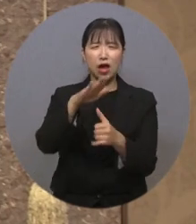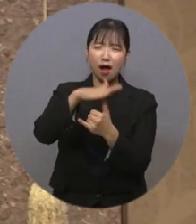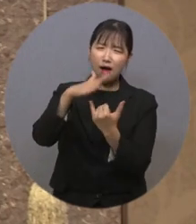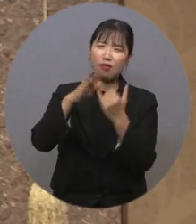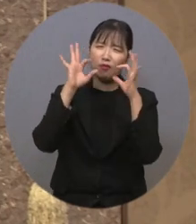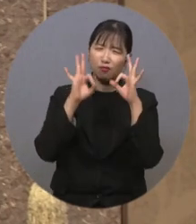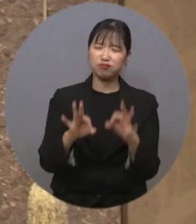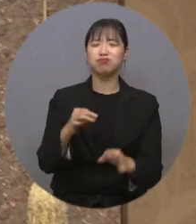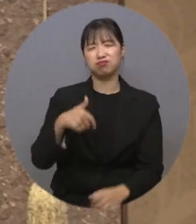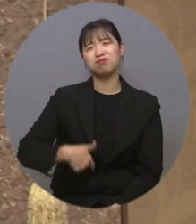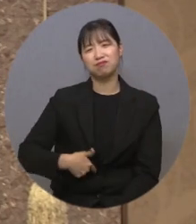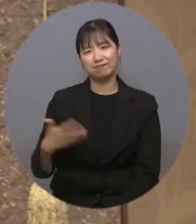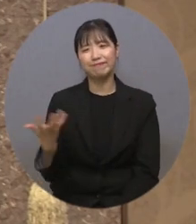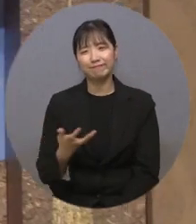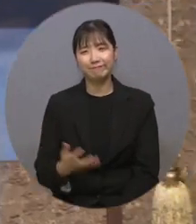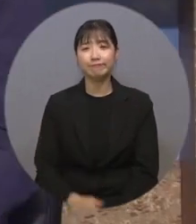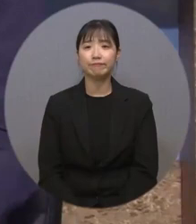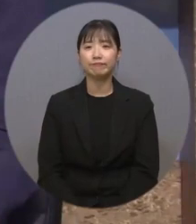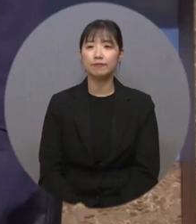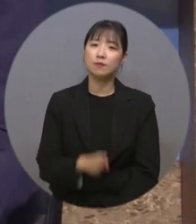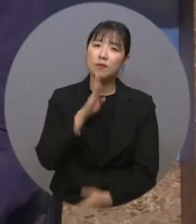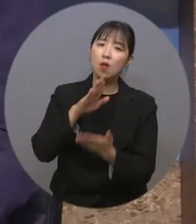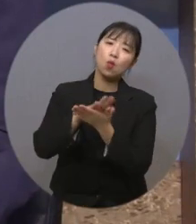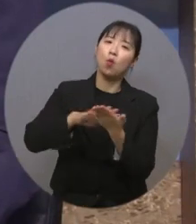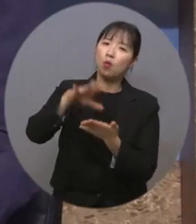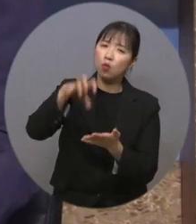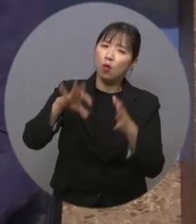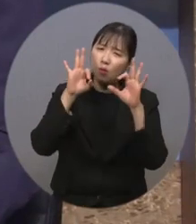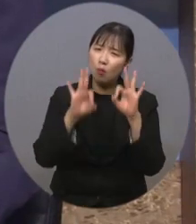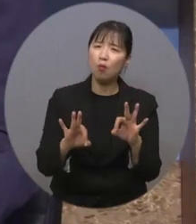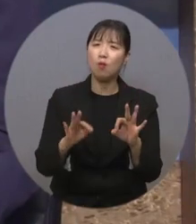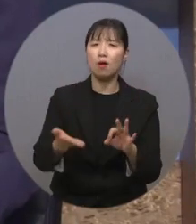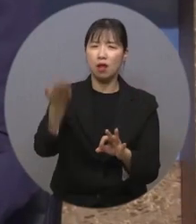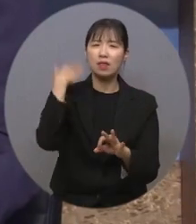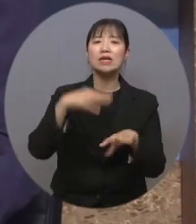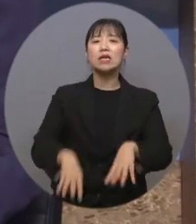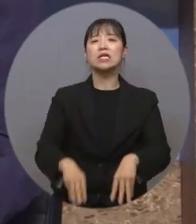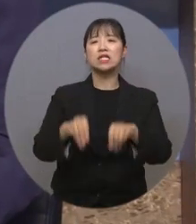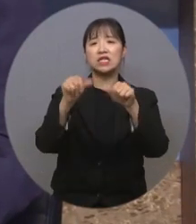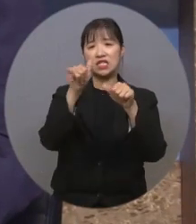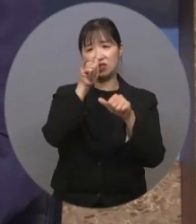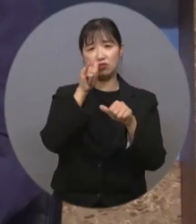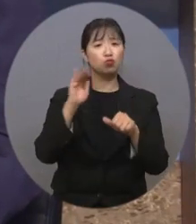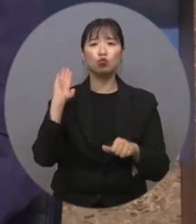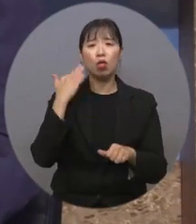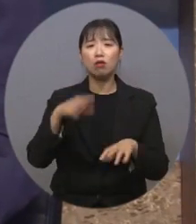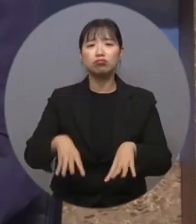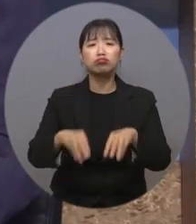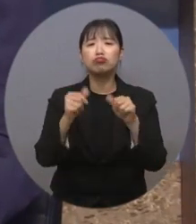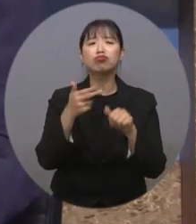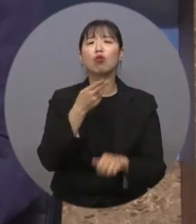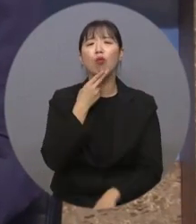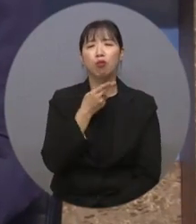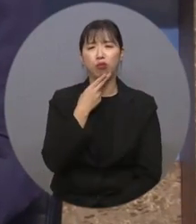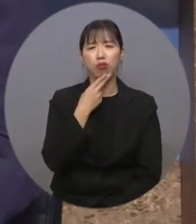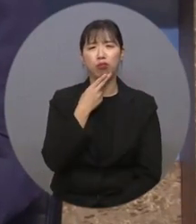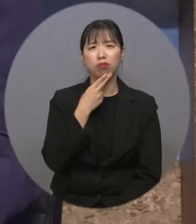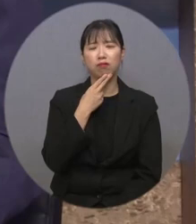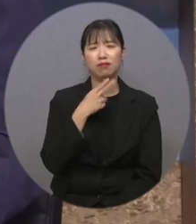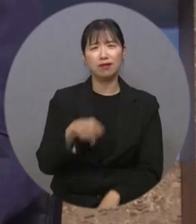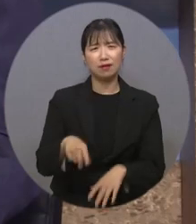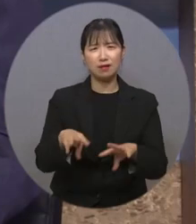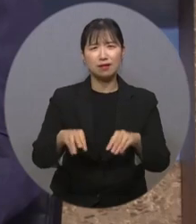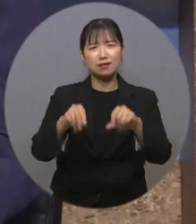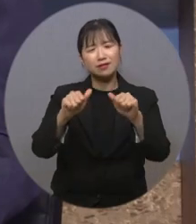측은해 보이기도 하고요. 네. 그리고 놀이터를 보면은 예전에는 흙이 있었는데 예. 요즘은 흙이 없어가지고 예.